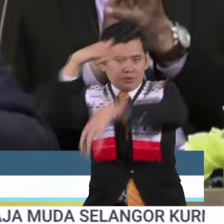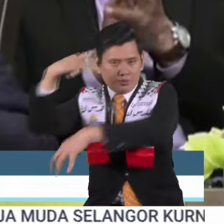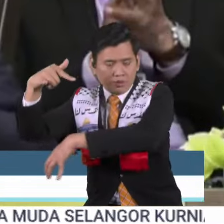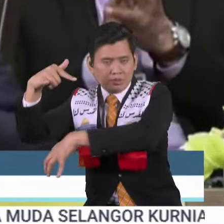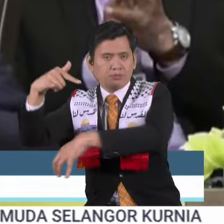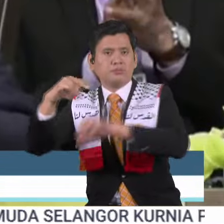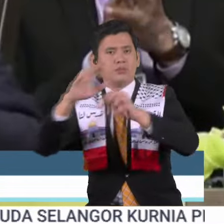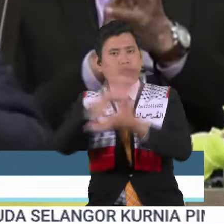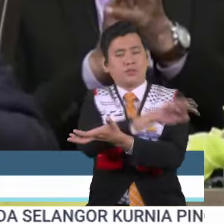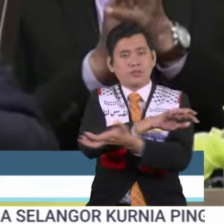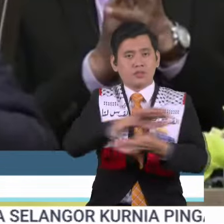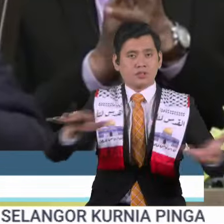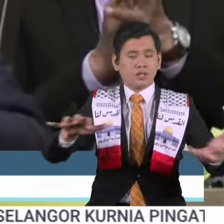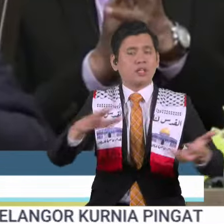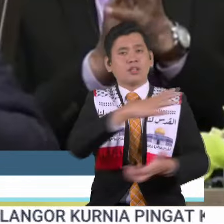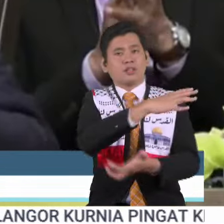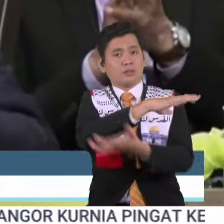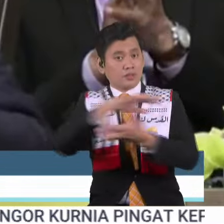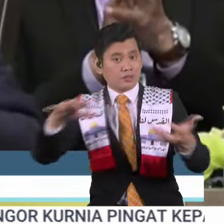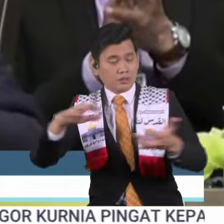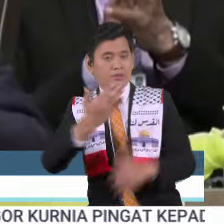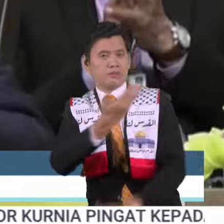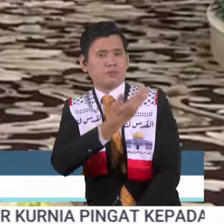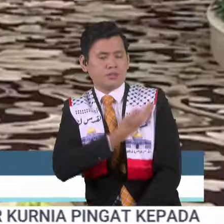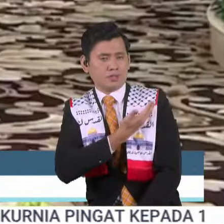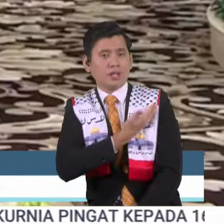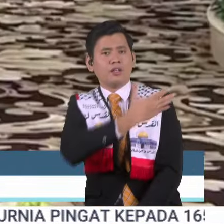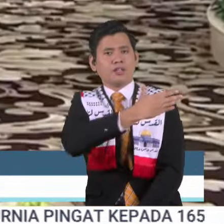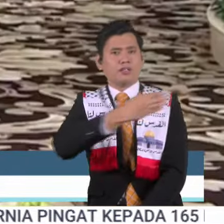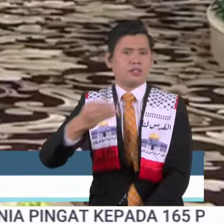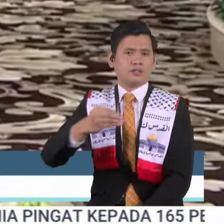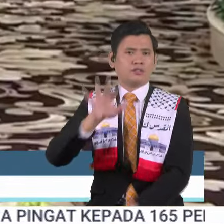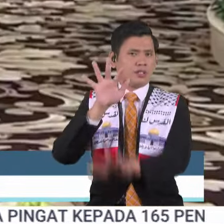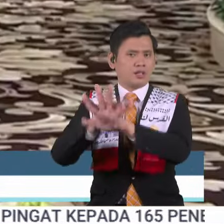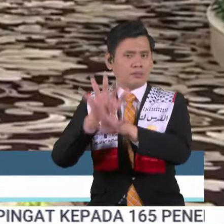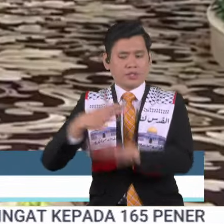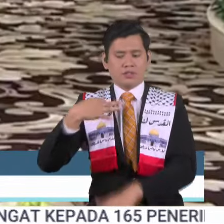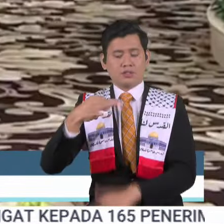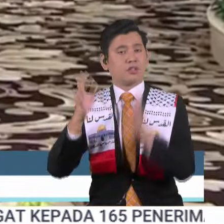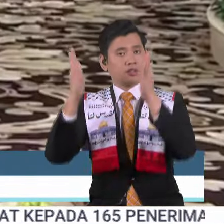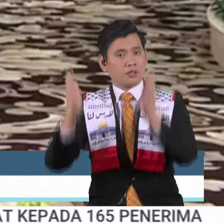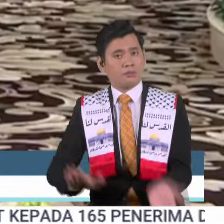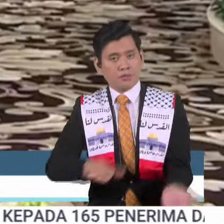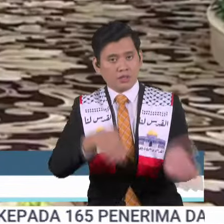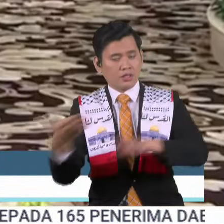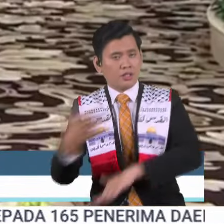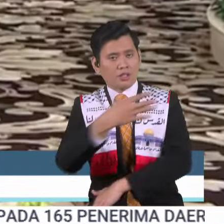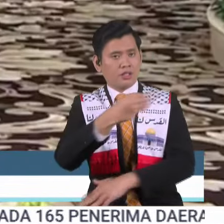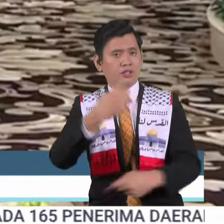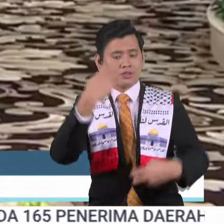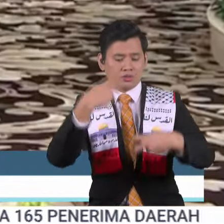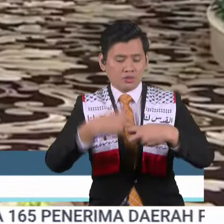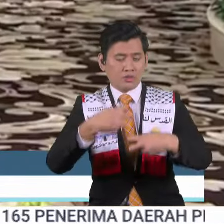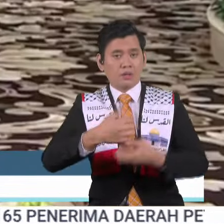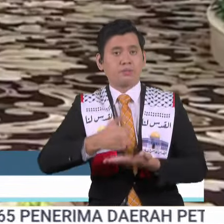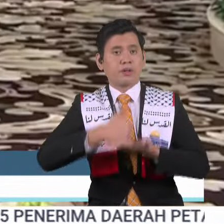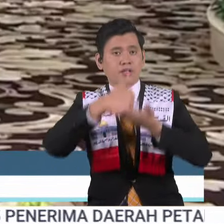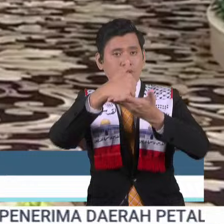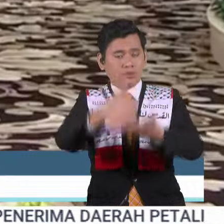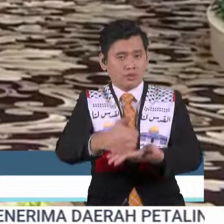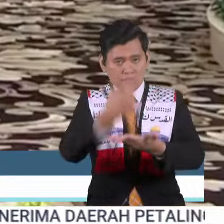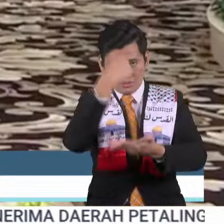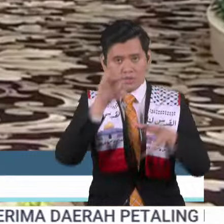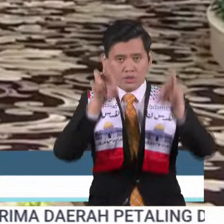malah merobohkan pusat pengedaran, mengakibatkan kematian sukarelawan dan memusnahkan penghantaran bantuan yang menyelamatkan